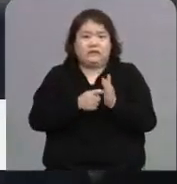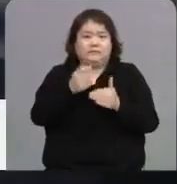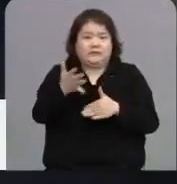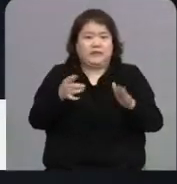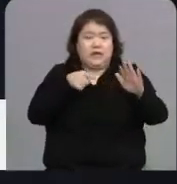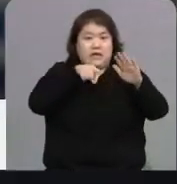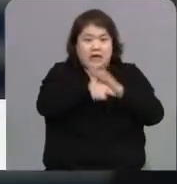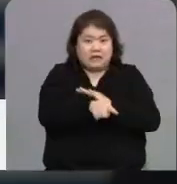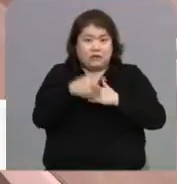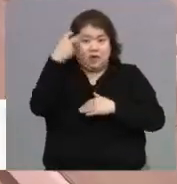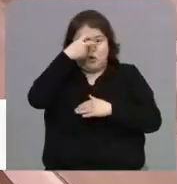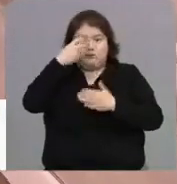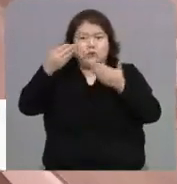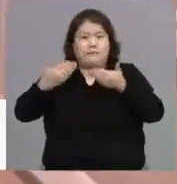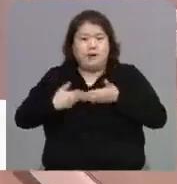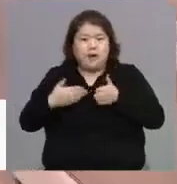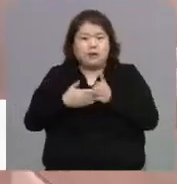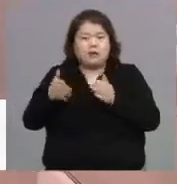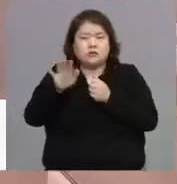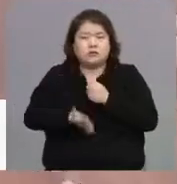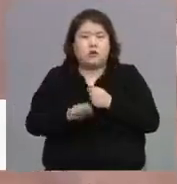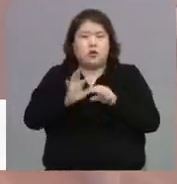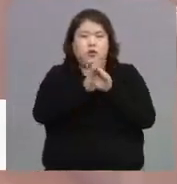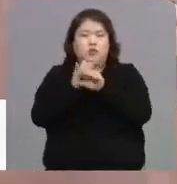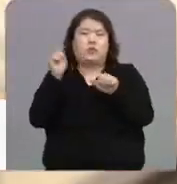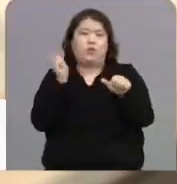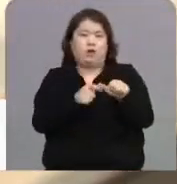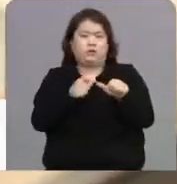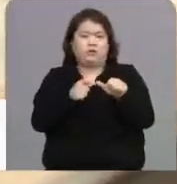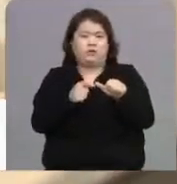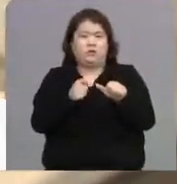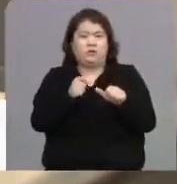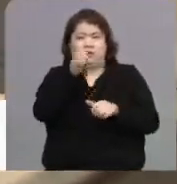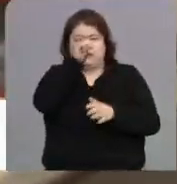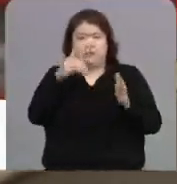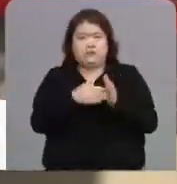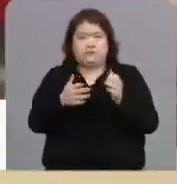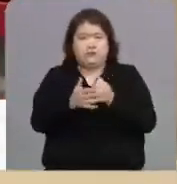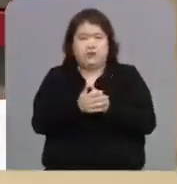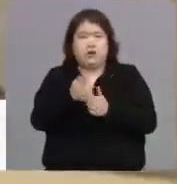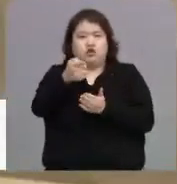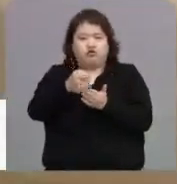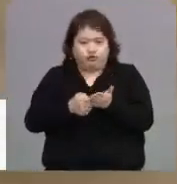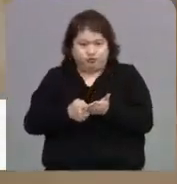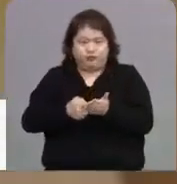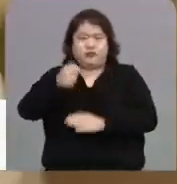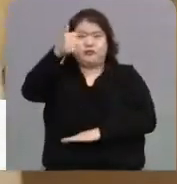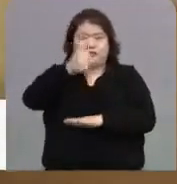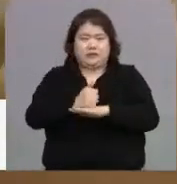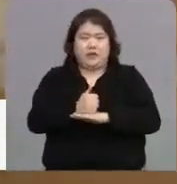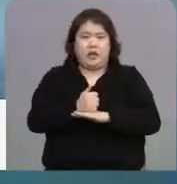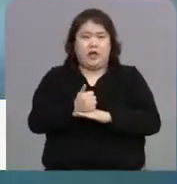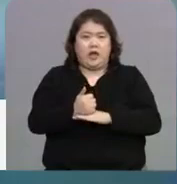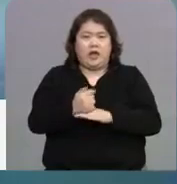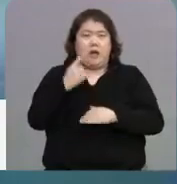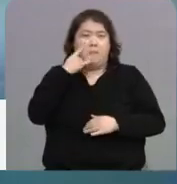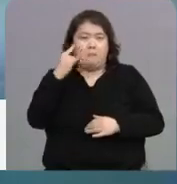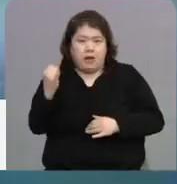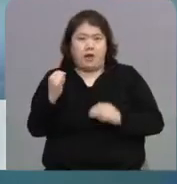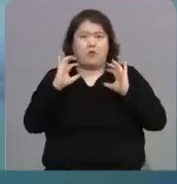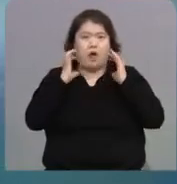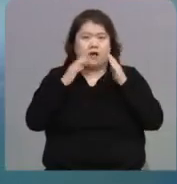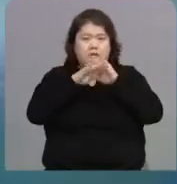출산 전 진단 검사를 받았는데 양성으로 판정된 겁니다. 성공적인 수술 끝에 산모와 아기 모두 건강한